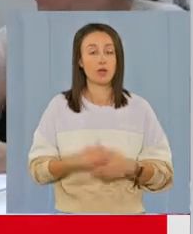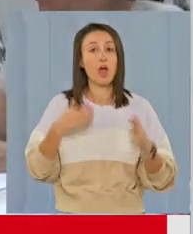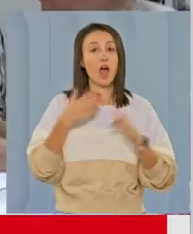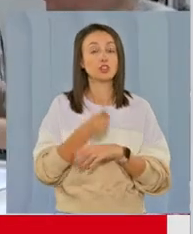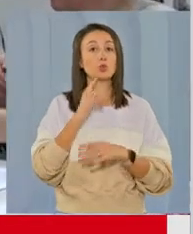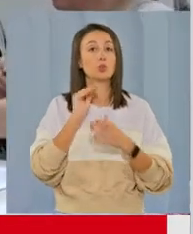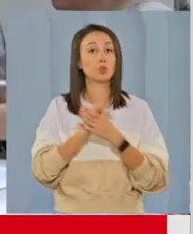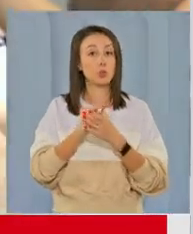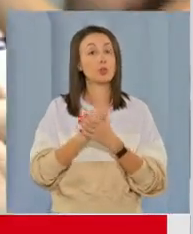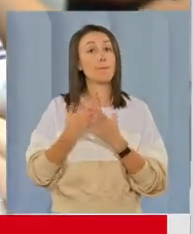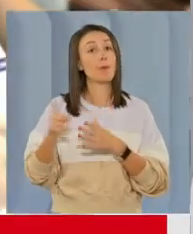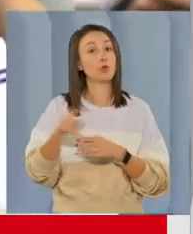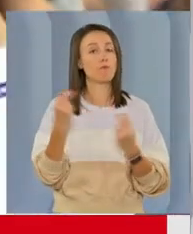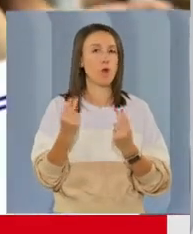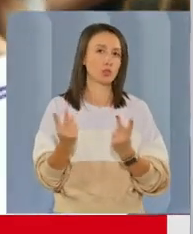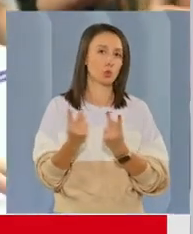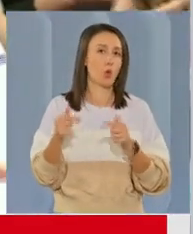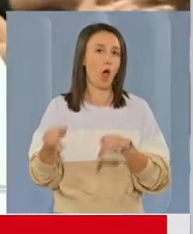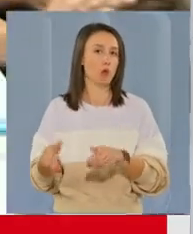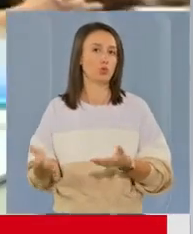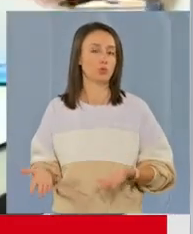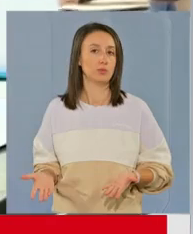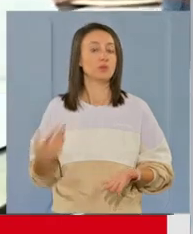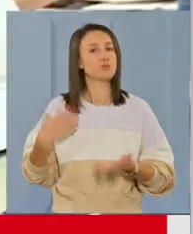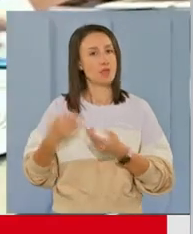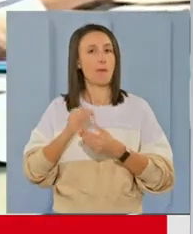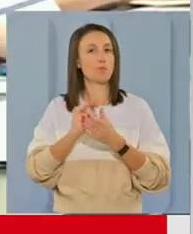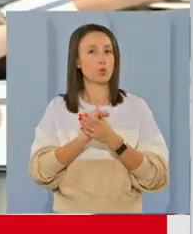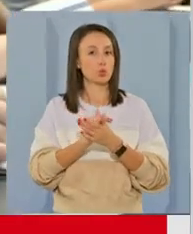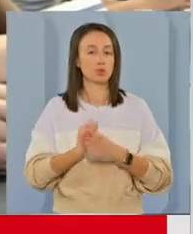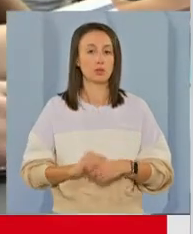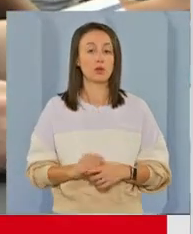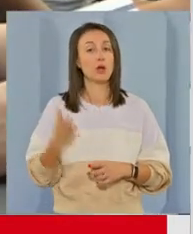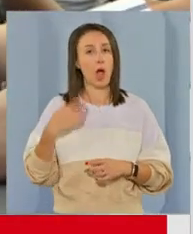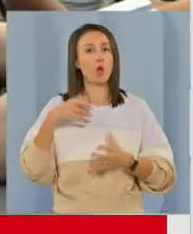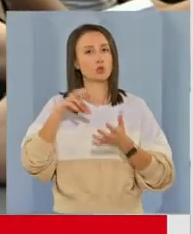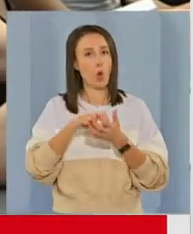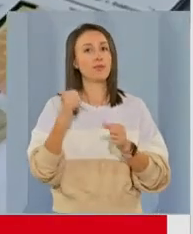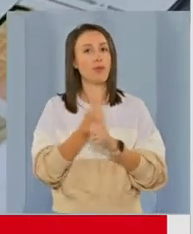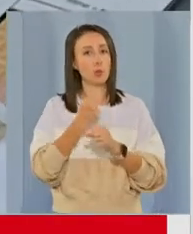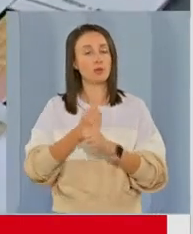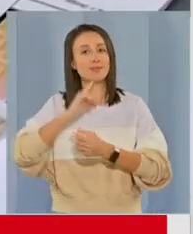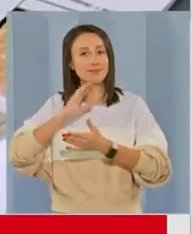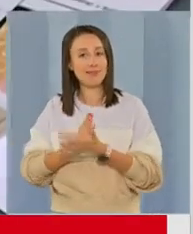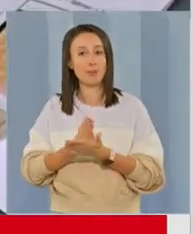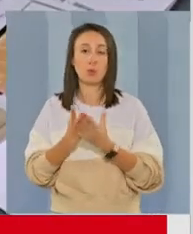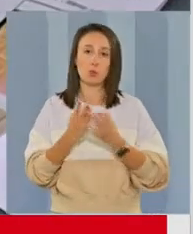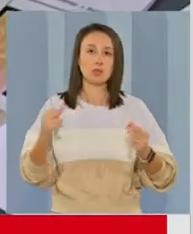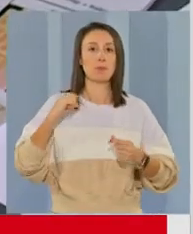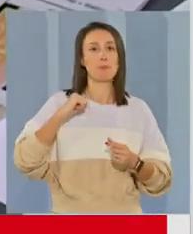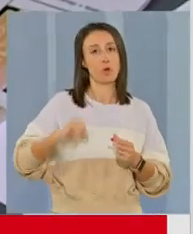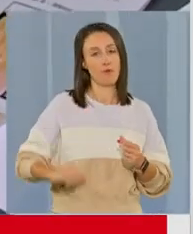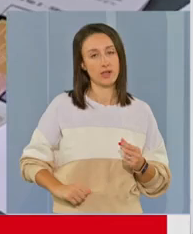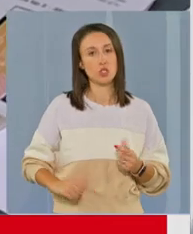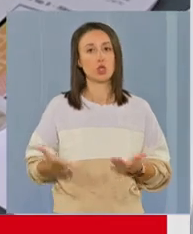la credite. Pentru ei este foarte ușor în acest moment să ia credite, pentru că au un job stabil, sunt în general mulți dintre ei profesioniști